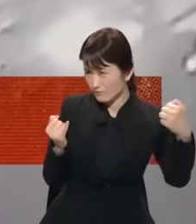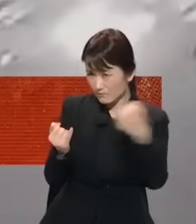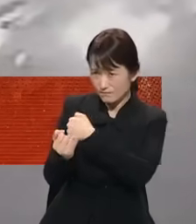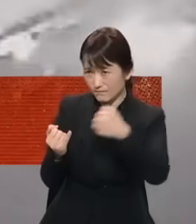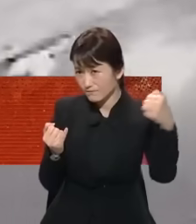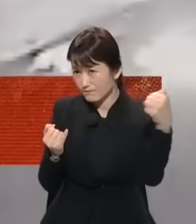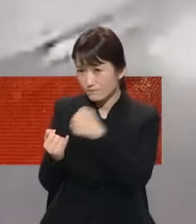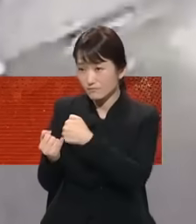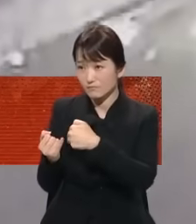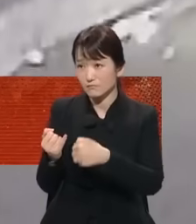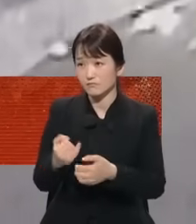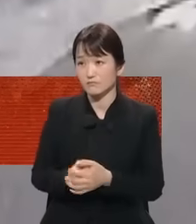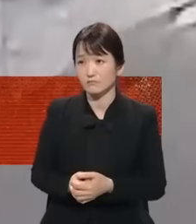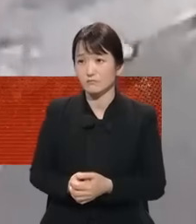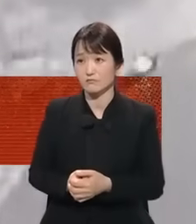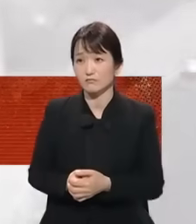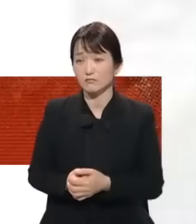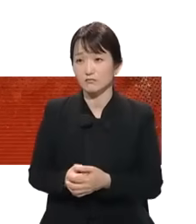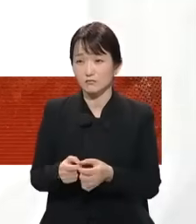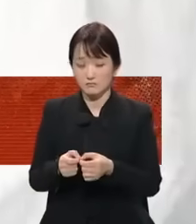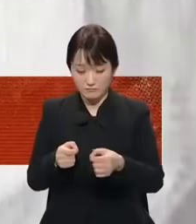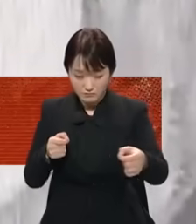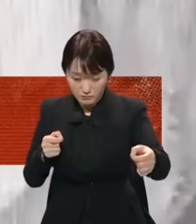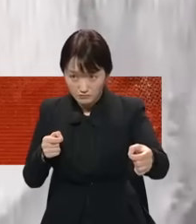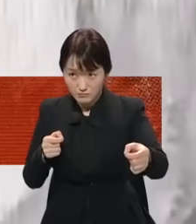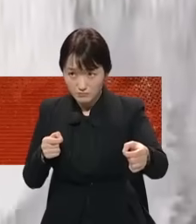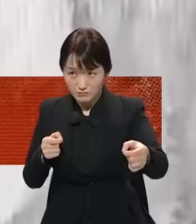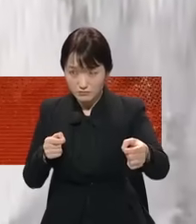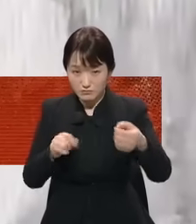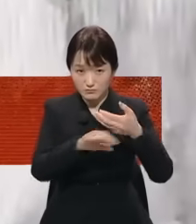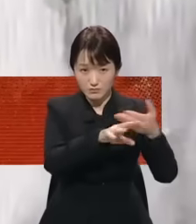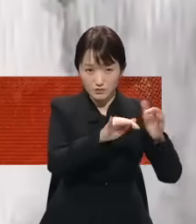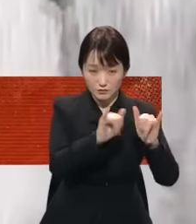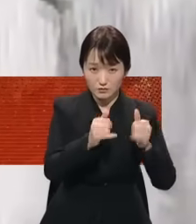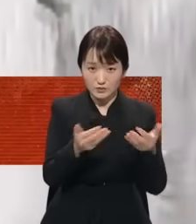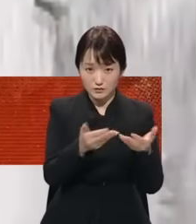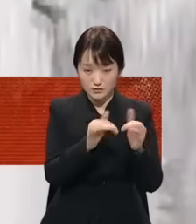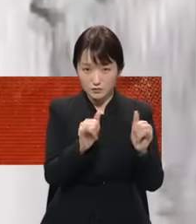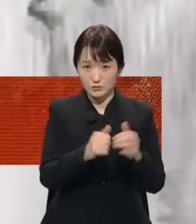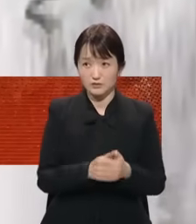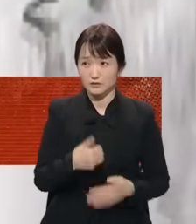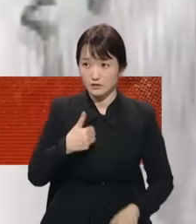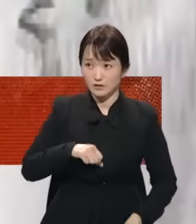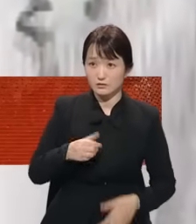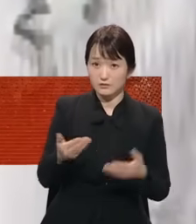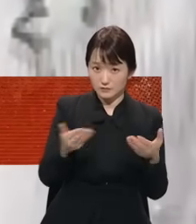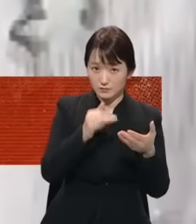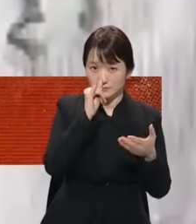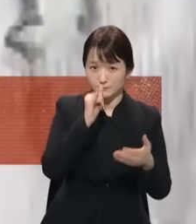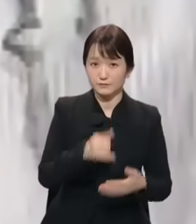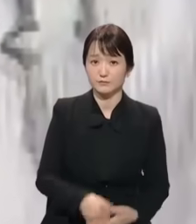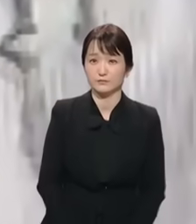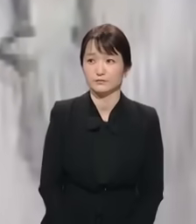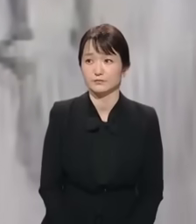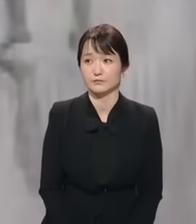겁니다. 그 당시에 80m가량 떨어진 곳에서 외국인 직원들이랑 이 아들이 일을 하고 있었던 상황이었습니다.